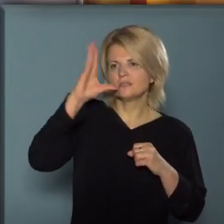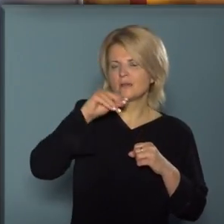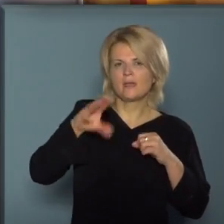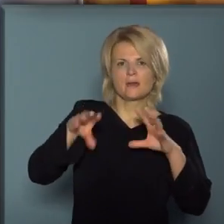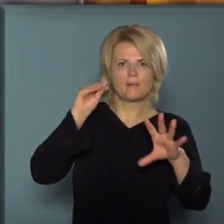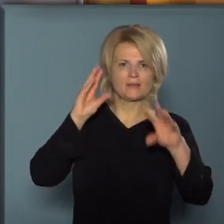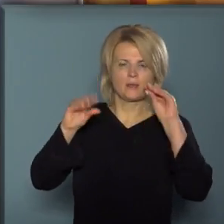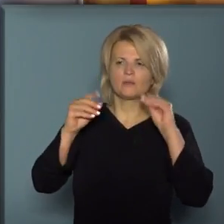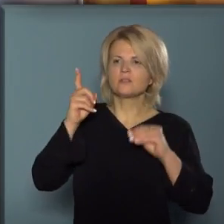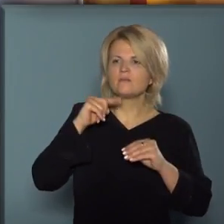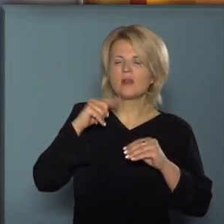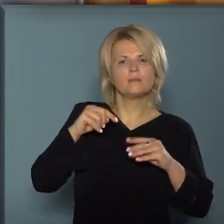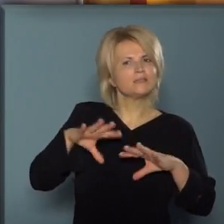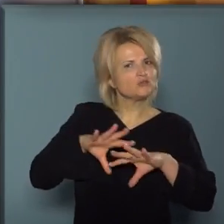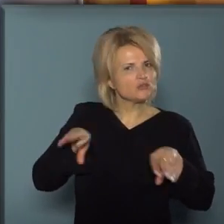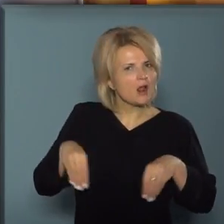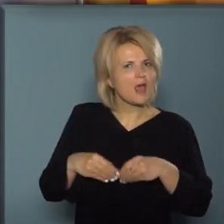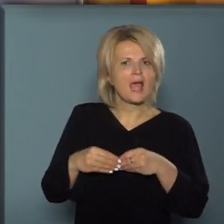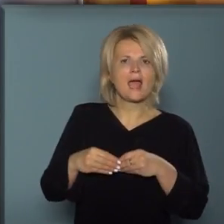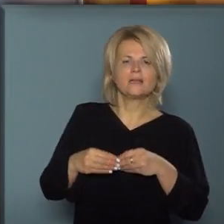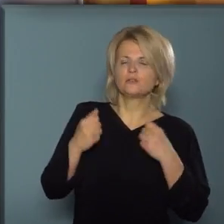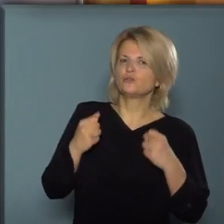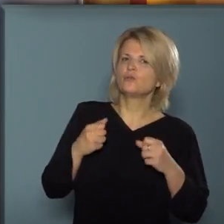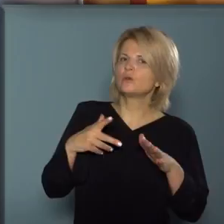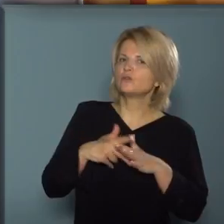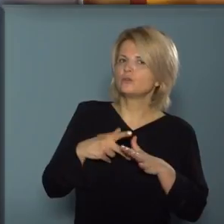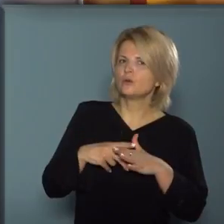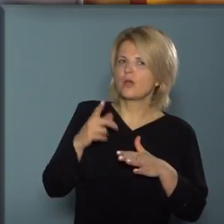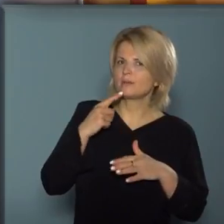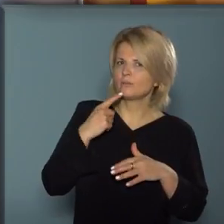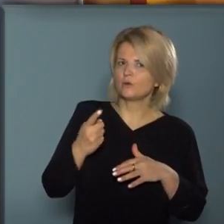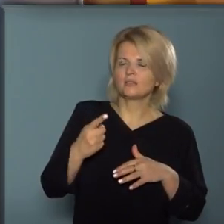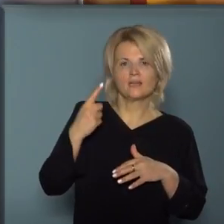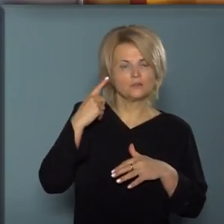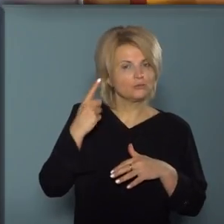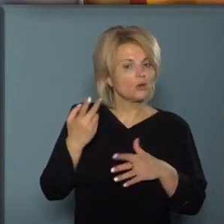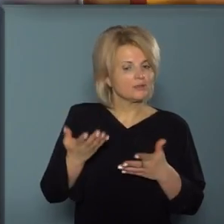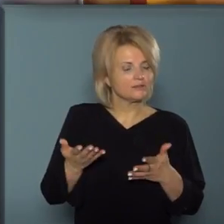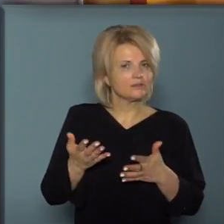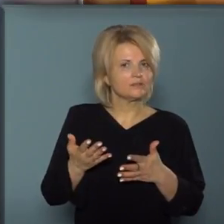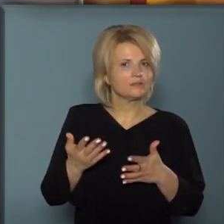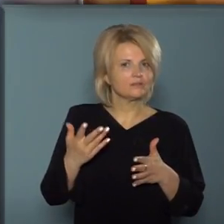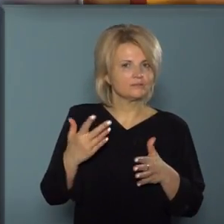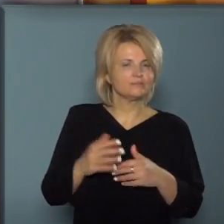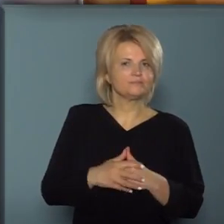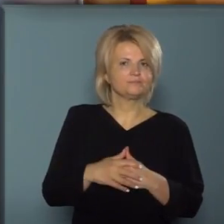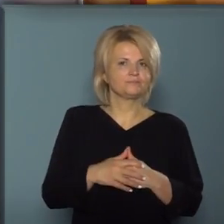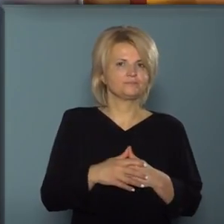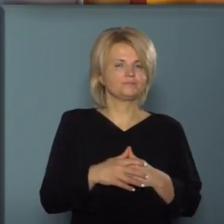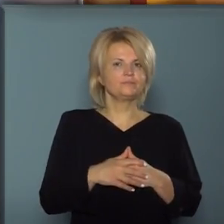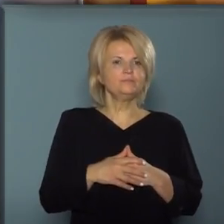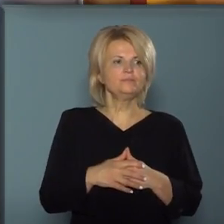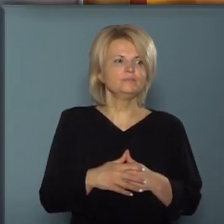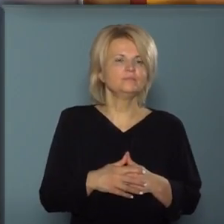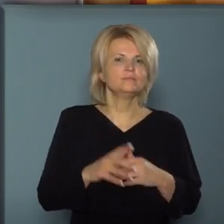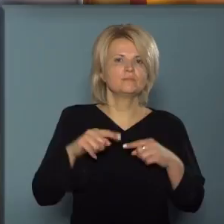nem, ahogy azt mondtad, hogy család, ez egy nagyon-nagyon súlyos dolog, amit most mondtál, nyilván tudod, hiszen dolgod volt vele,